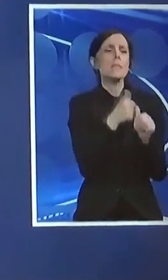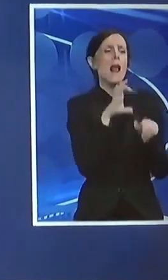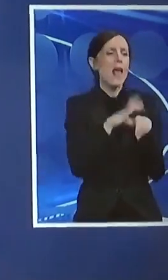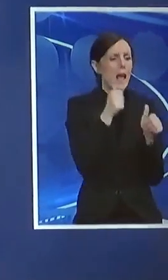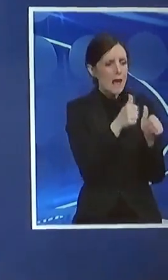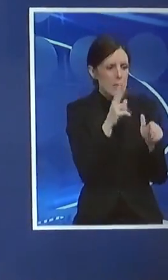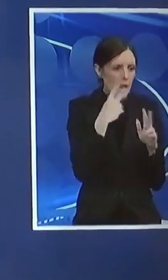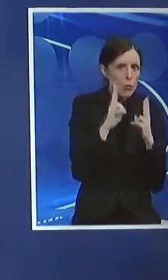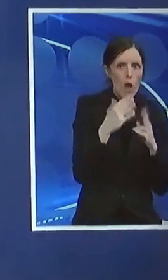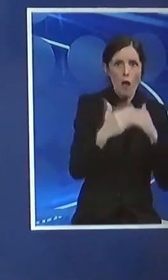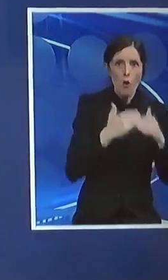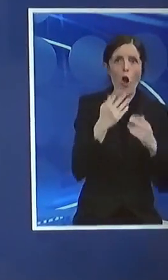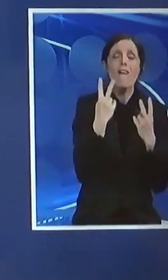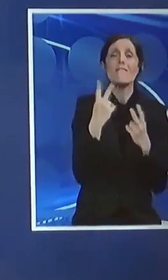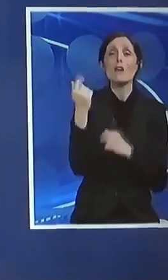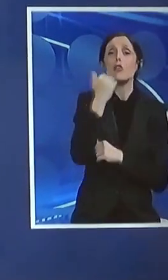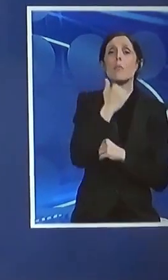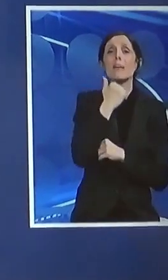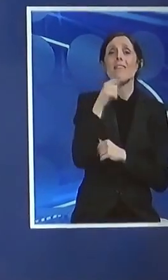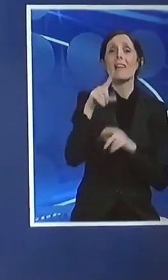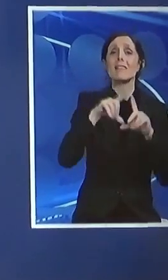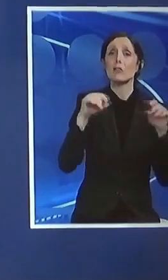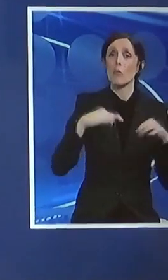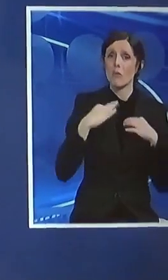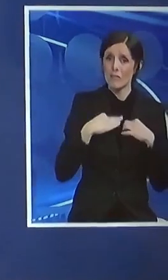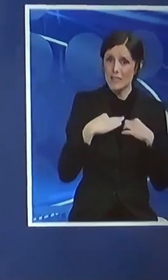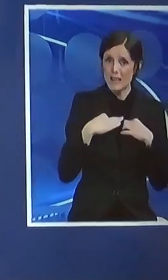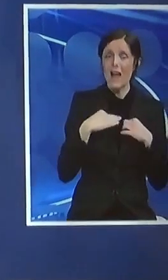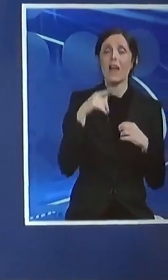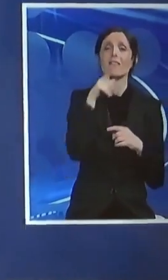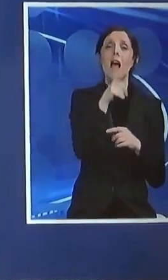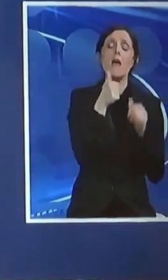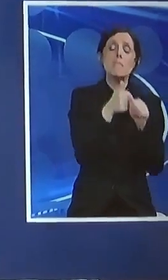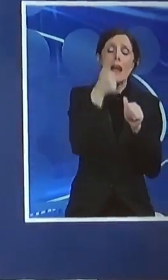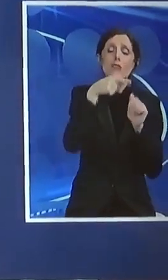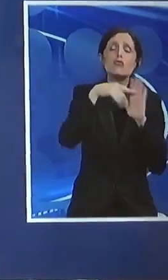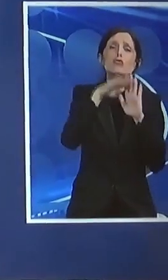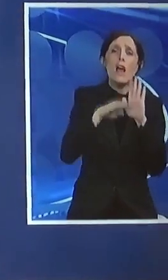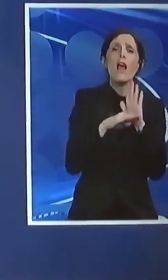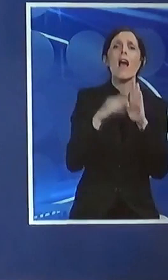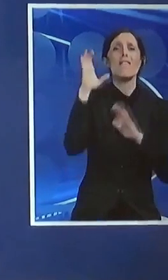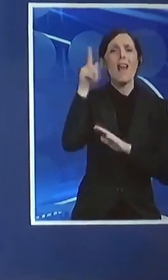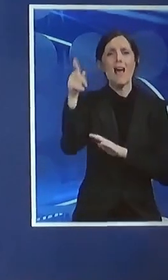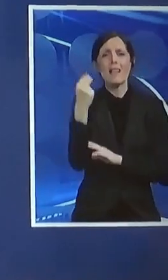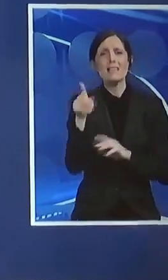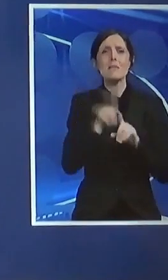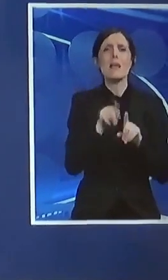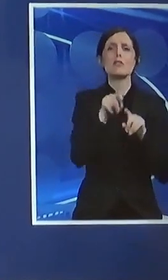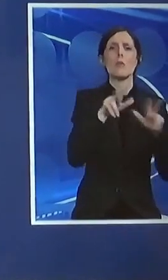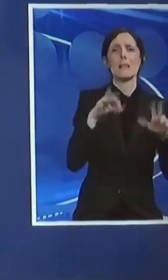privatni domovi zdravlja primenjuju preporuke Vlade Republike Srbije i Ministarstva zdravlja. Sve ono što je u